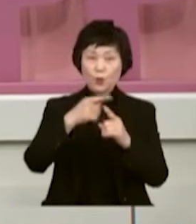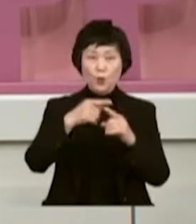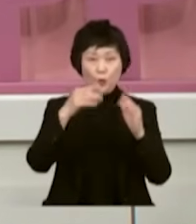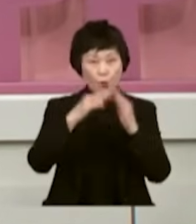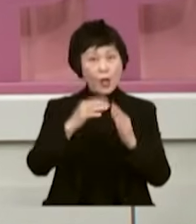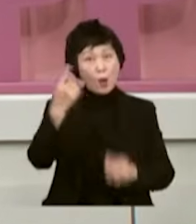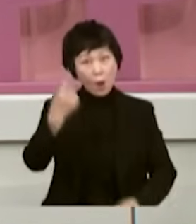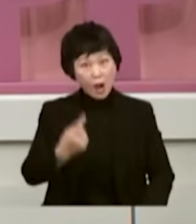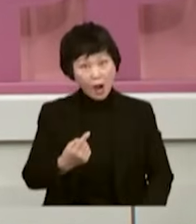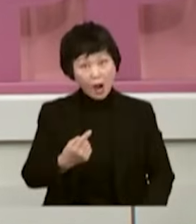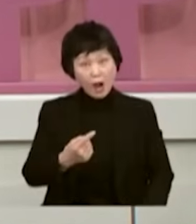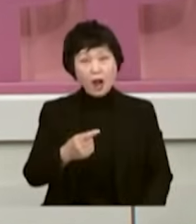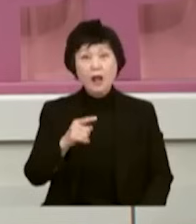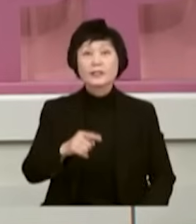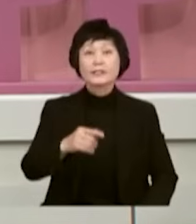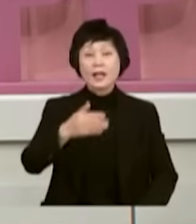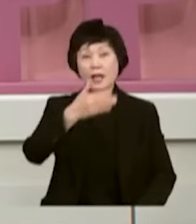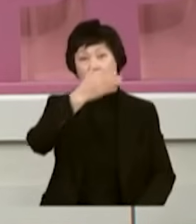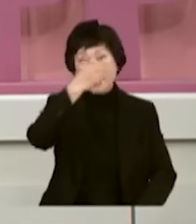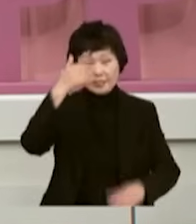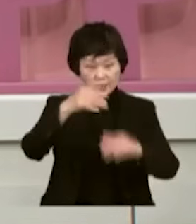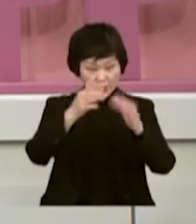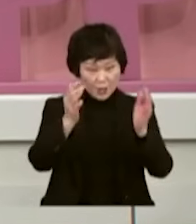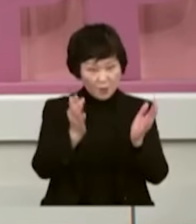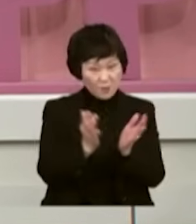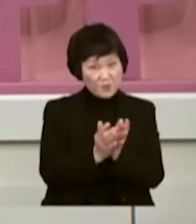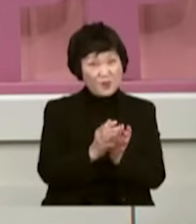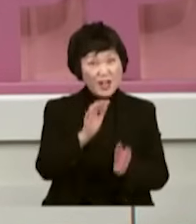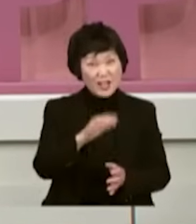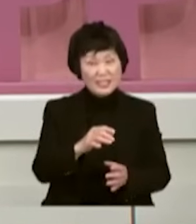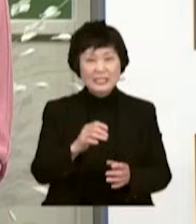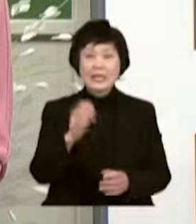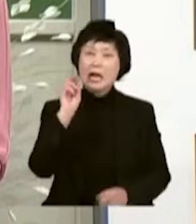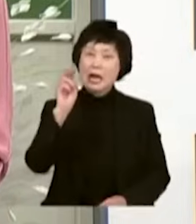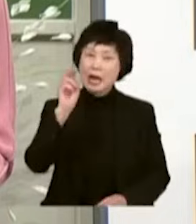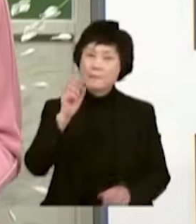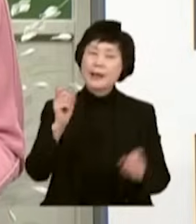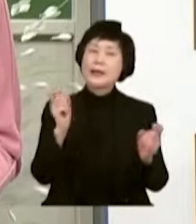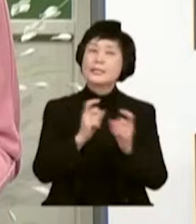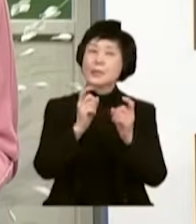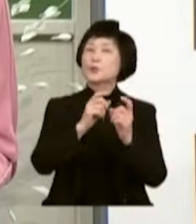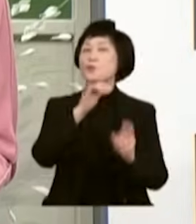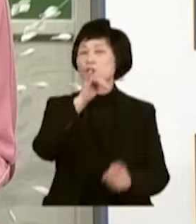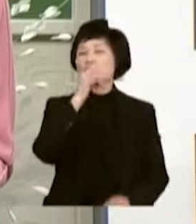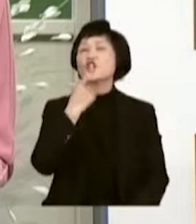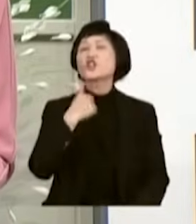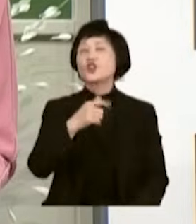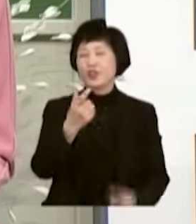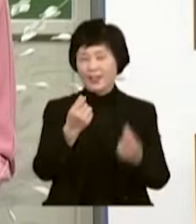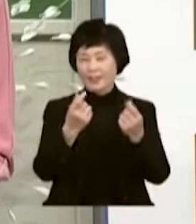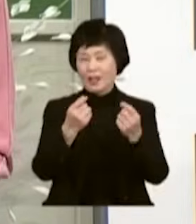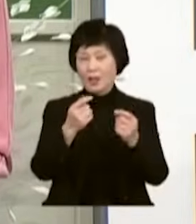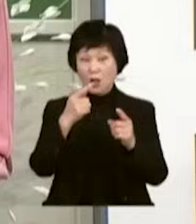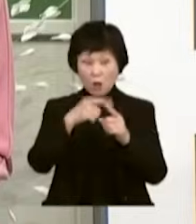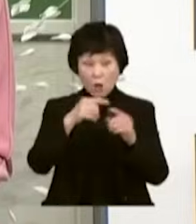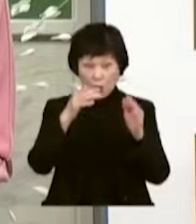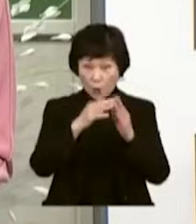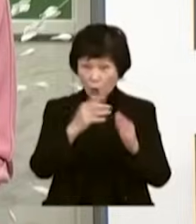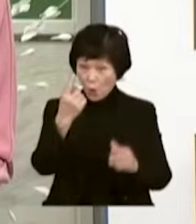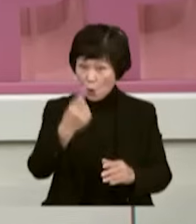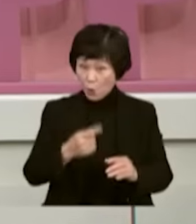예. 근데 이 청년부에서 좀 약간 다툼이 있었나 봐요. 교회를 안 나오는 거예요. 아이고.